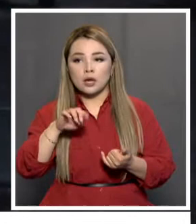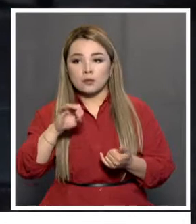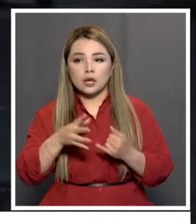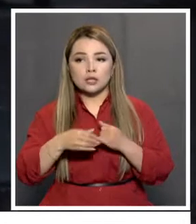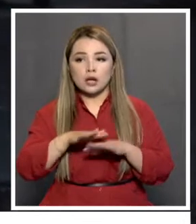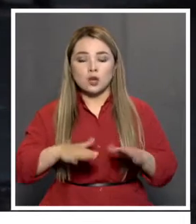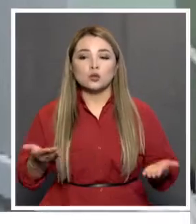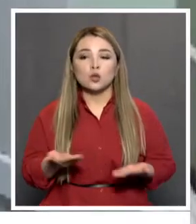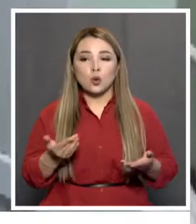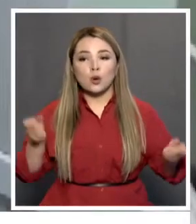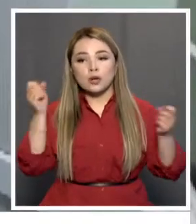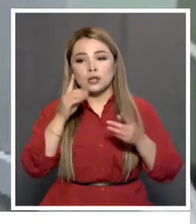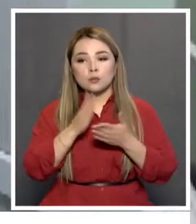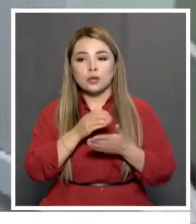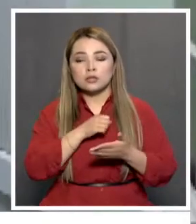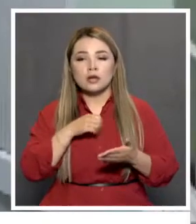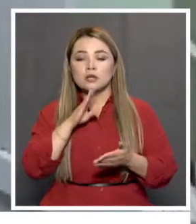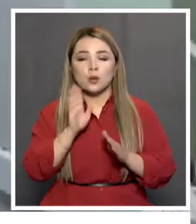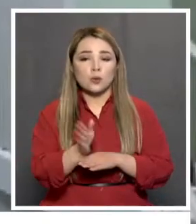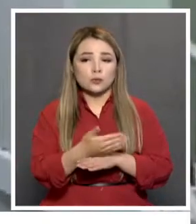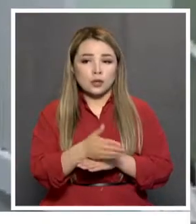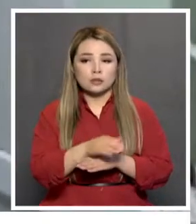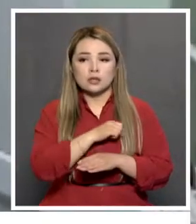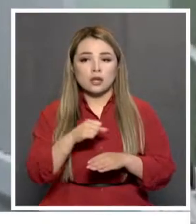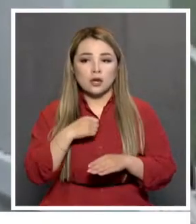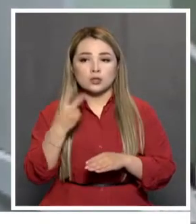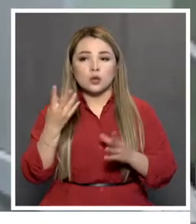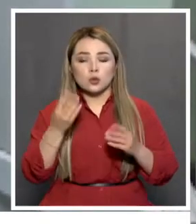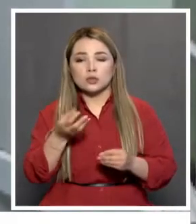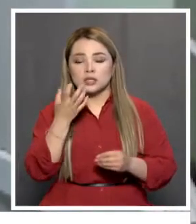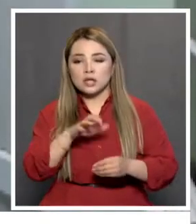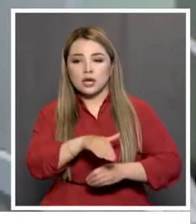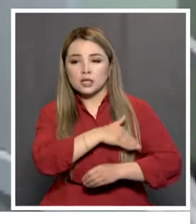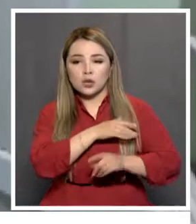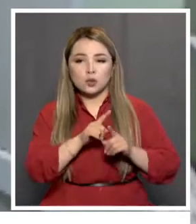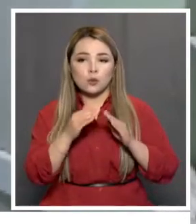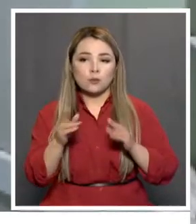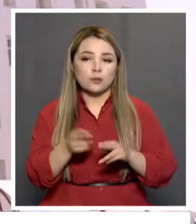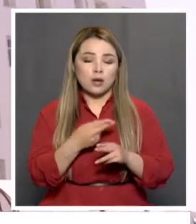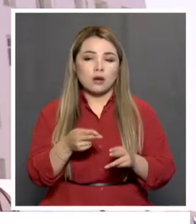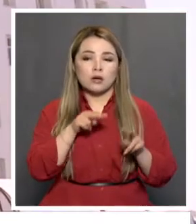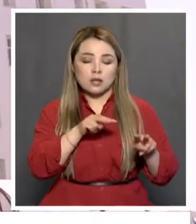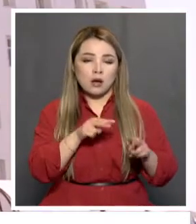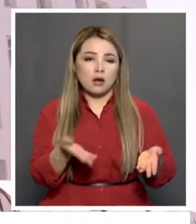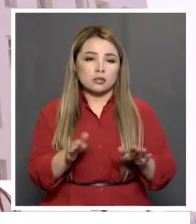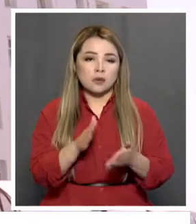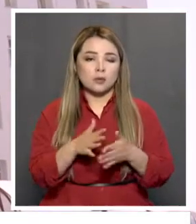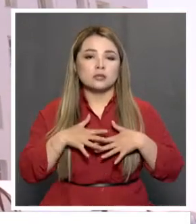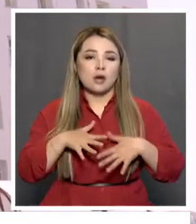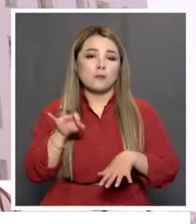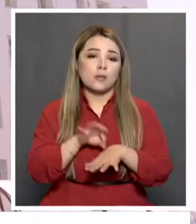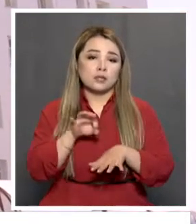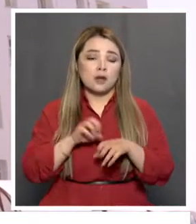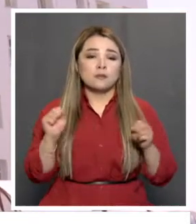екені анықталған. Өзі жеңіл жүрісті, ал нәресте 2 күн бойы ыстығы көтеріліп үйінде қараусыз жатқан. Өкпесі қабынған